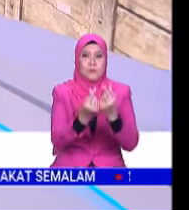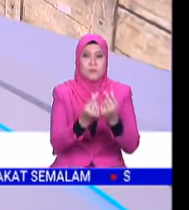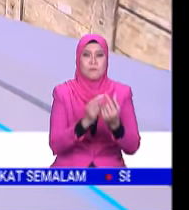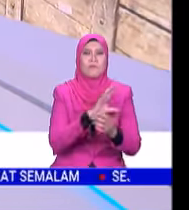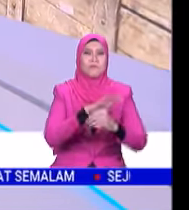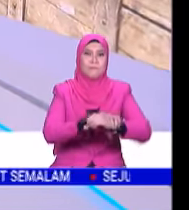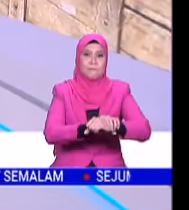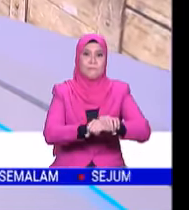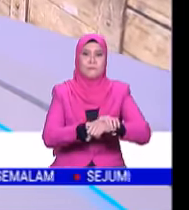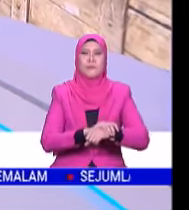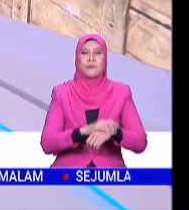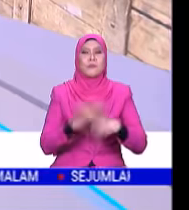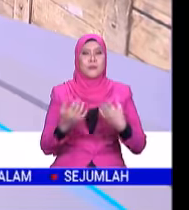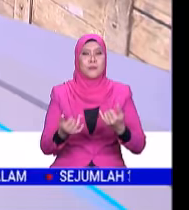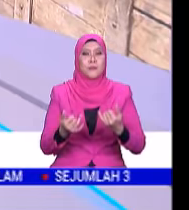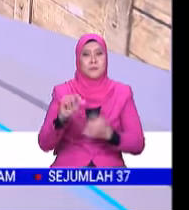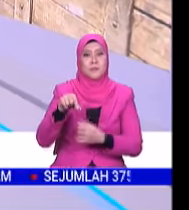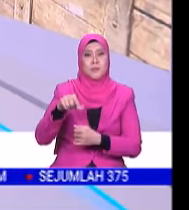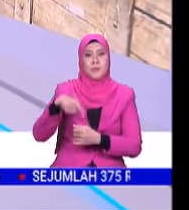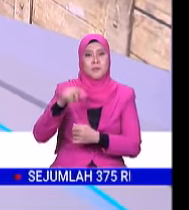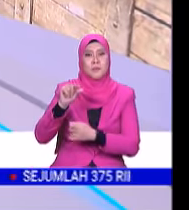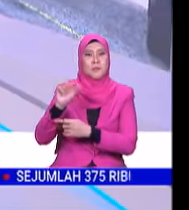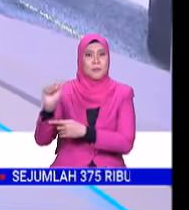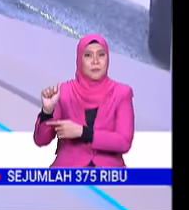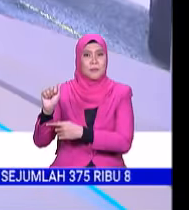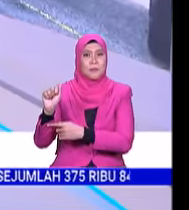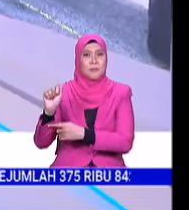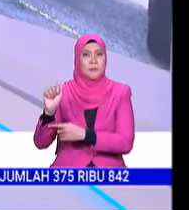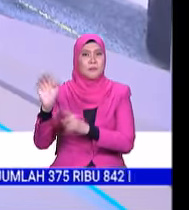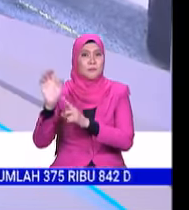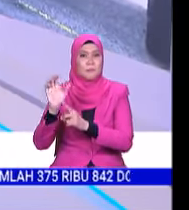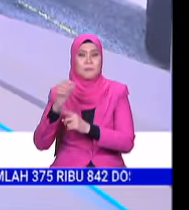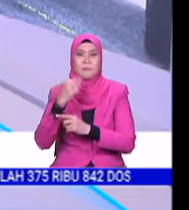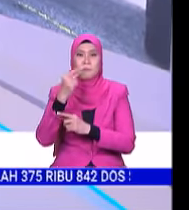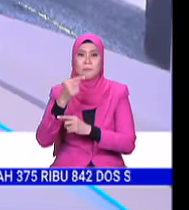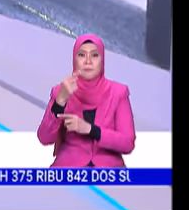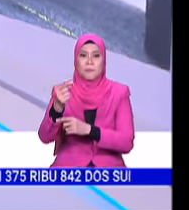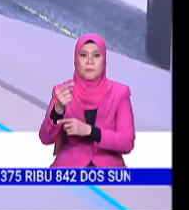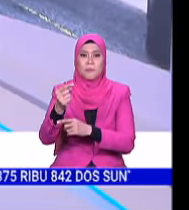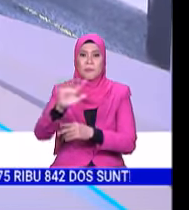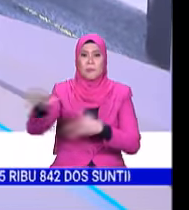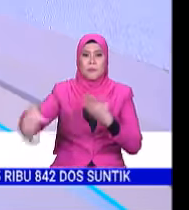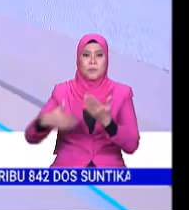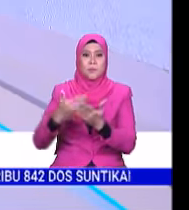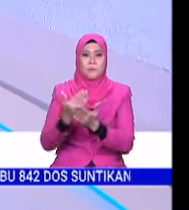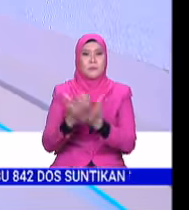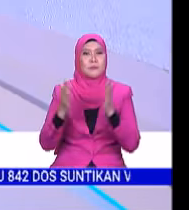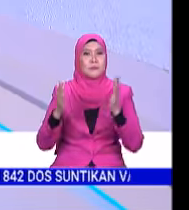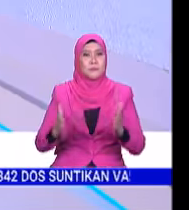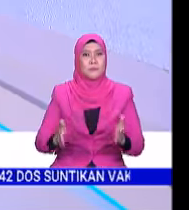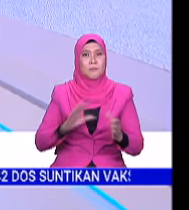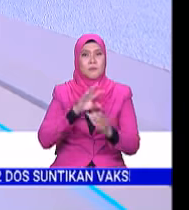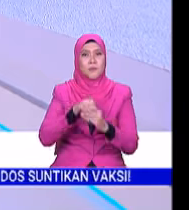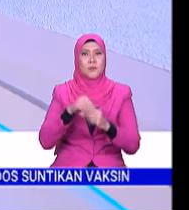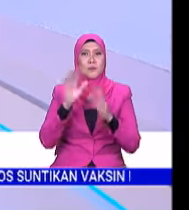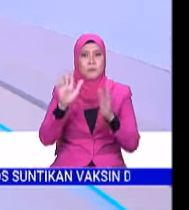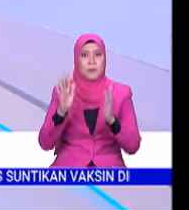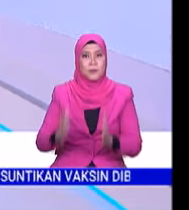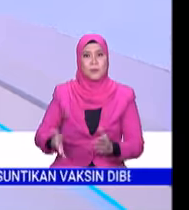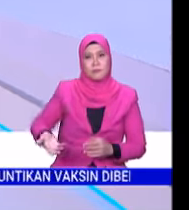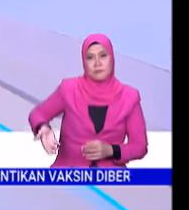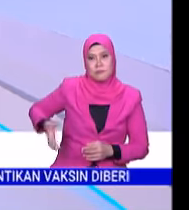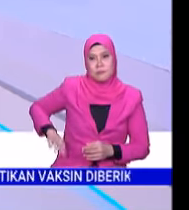ditahan. Komander Brigad Tengah PGA Ceras SSC Muhammad Abdul Halim berkata, kesemua mereka termasuk 5 warga